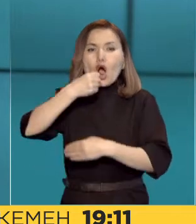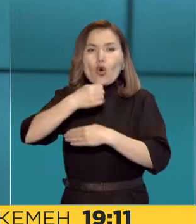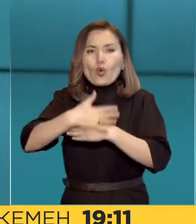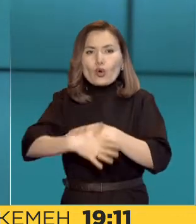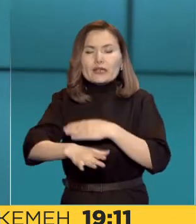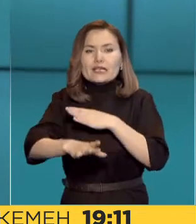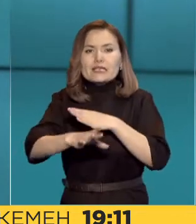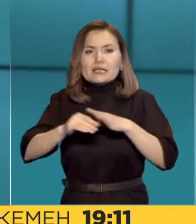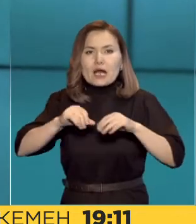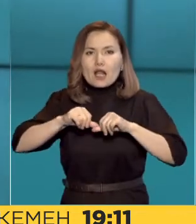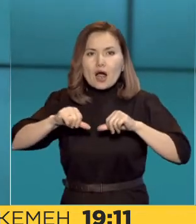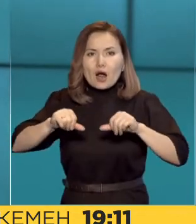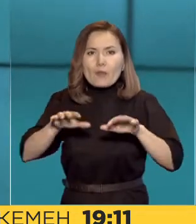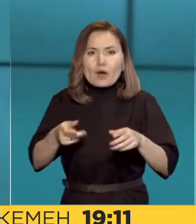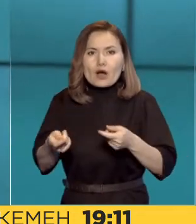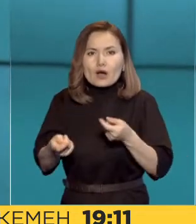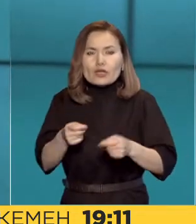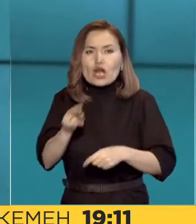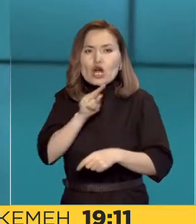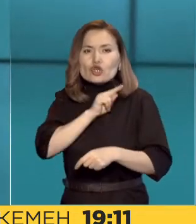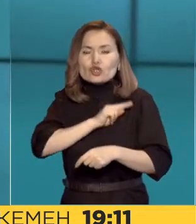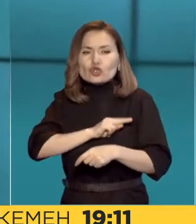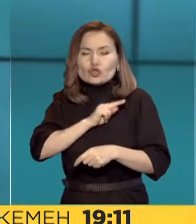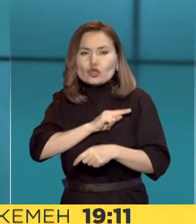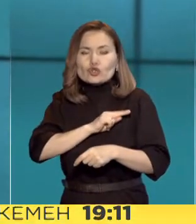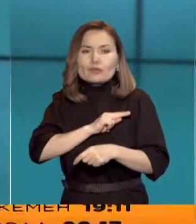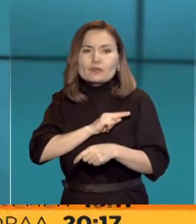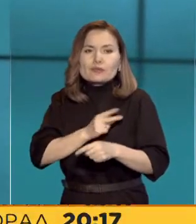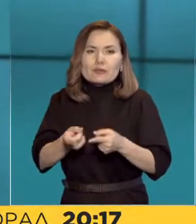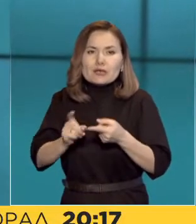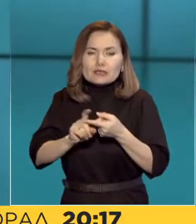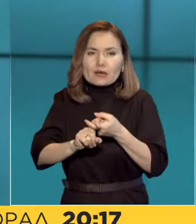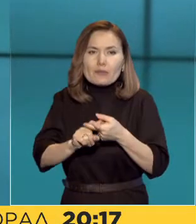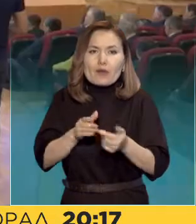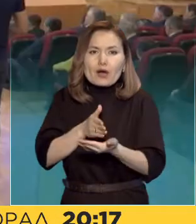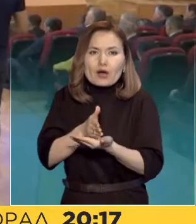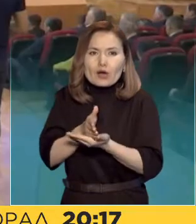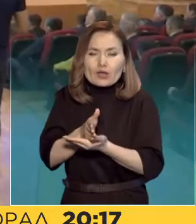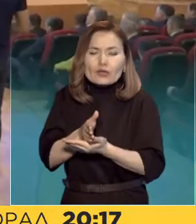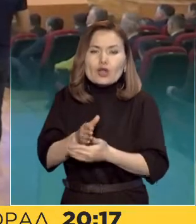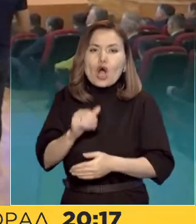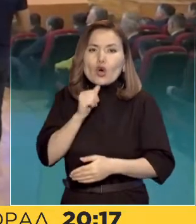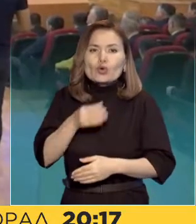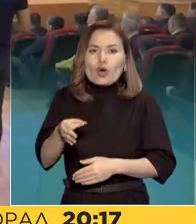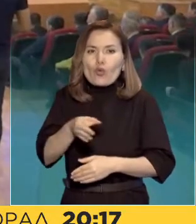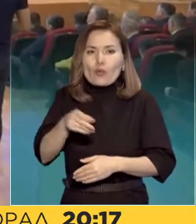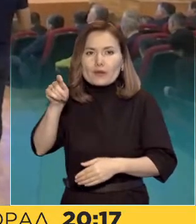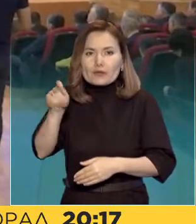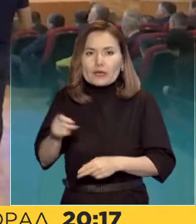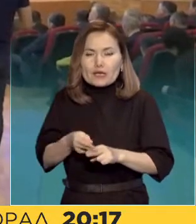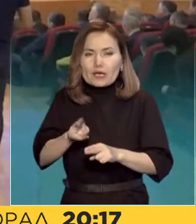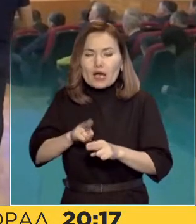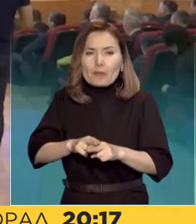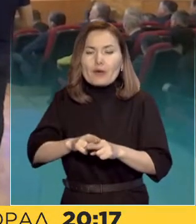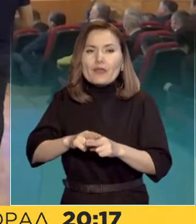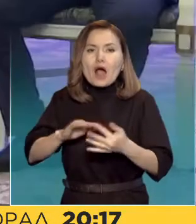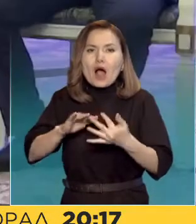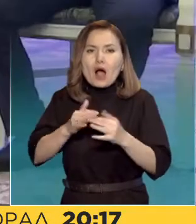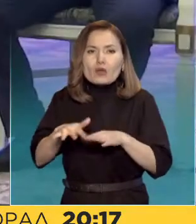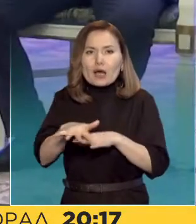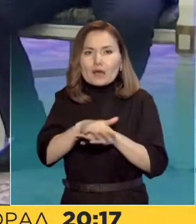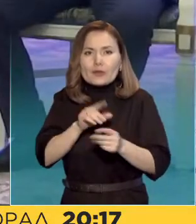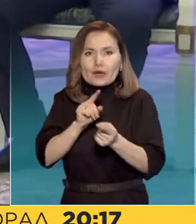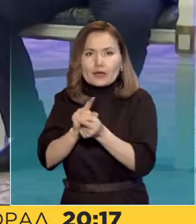Орталық сайлау комиссиясының төрағасы жұмыс сапарымен Қостанай облысында болды. Нұрлан Әбдіров алдымен Сачиков елді мекеніндегі тұрғындармен